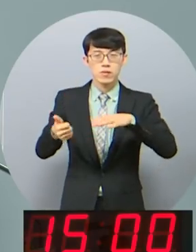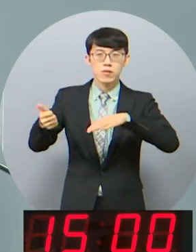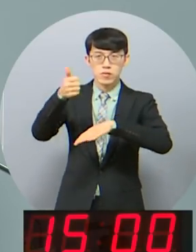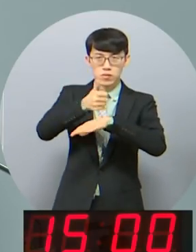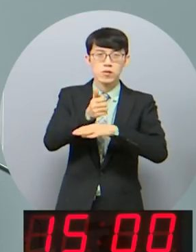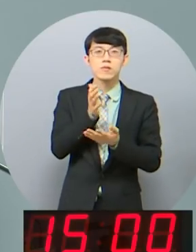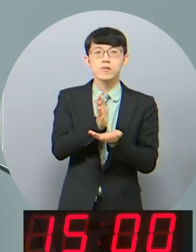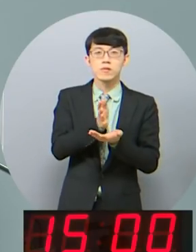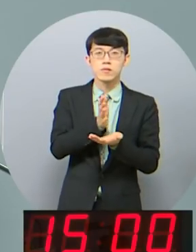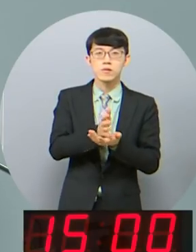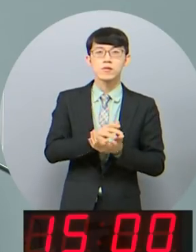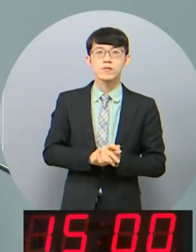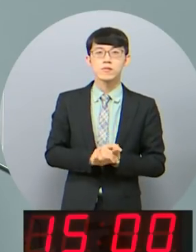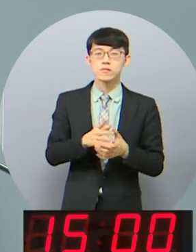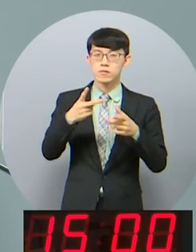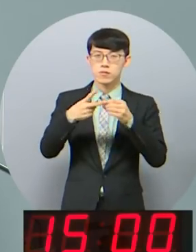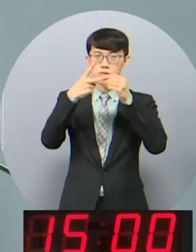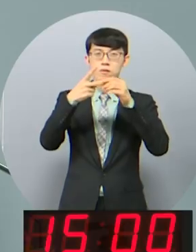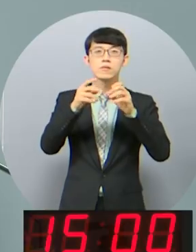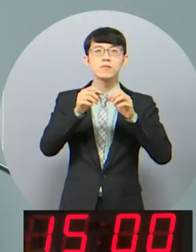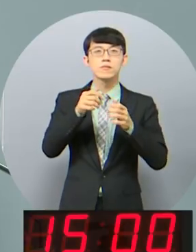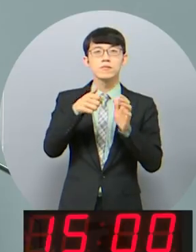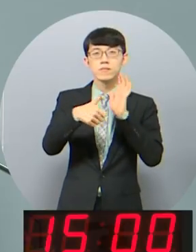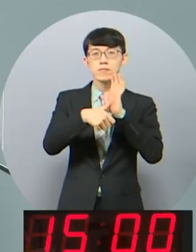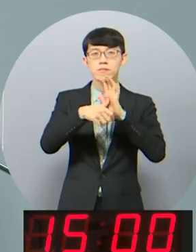政见，第二次唱名。